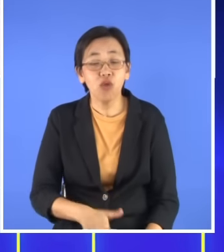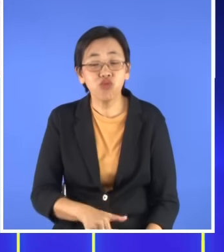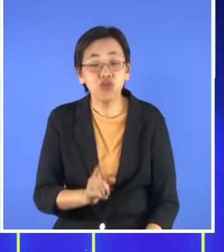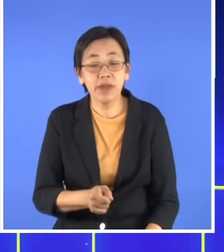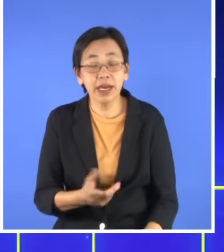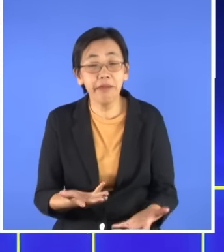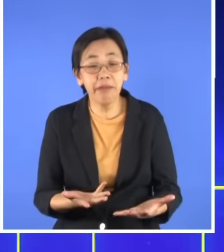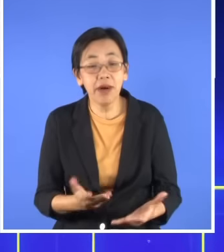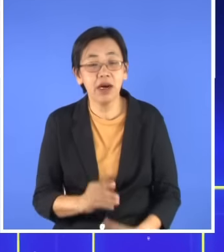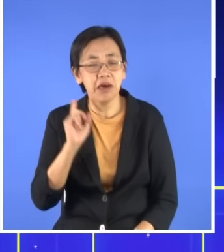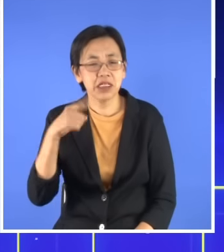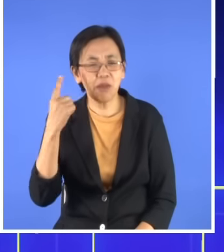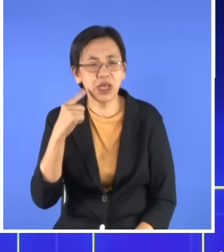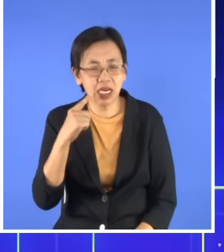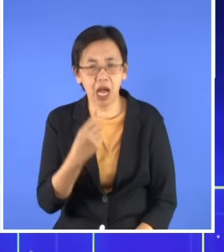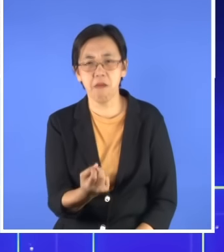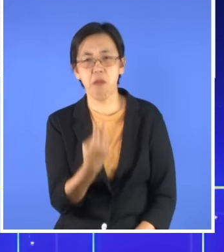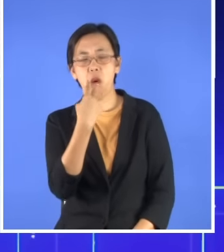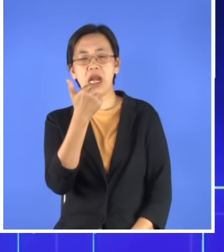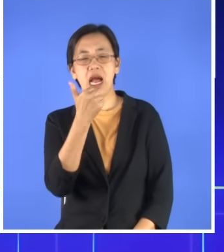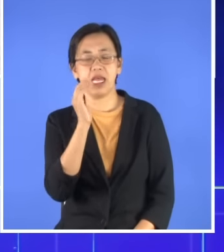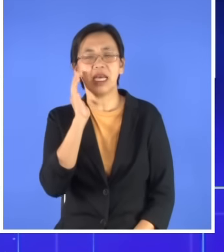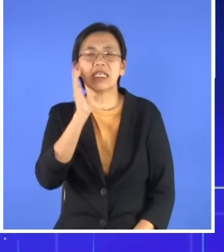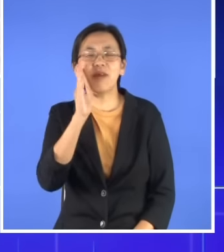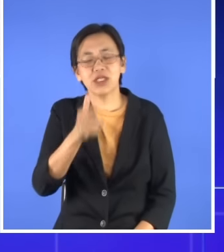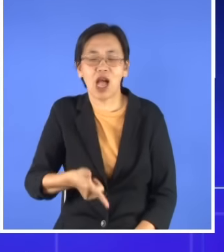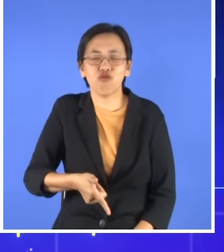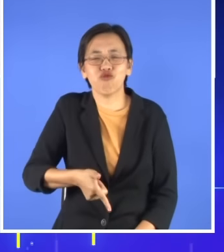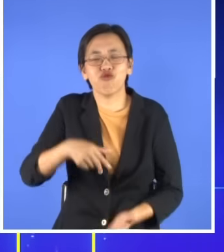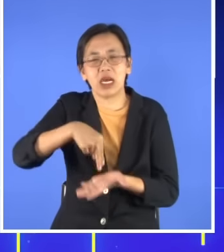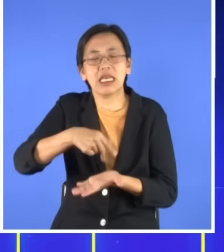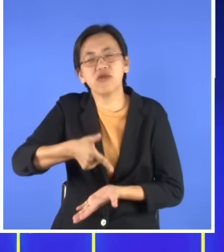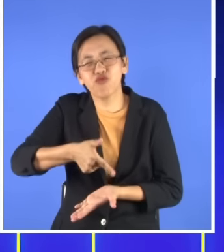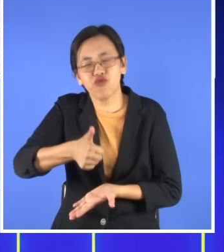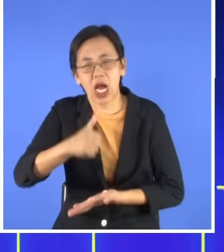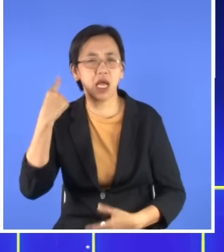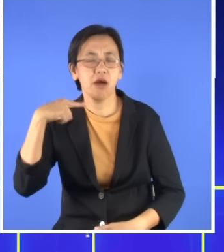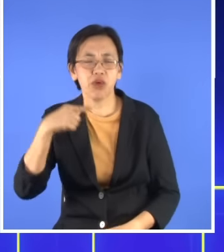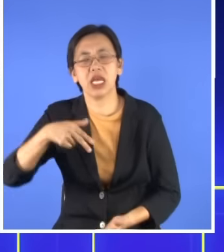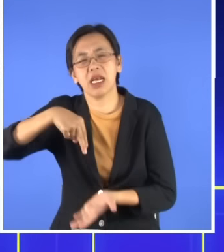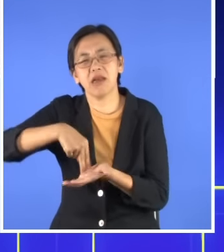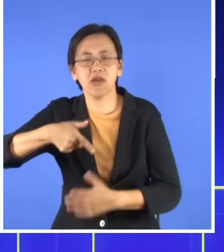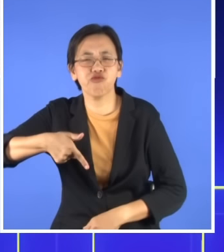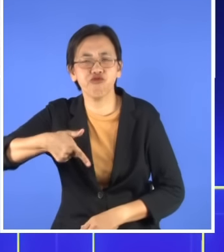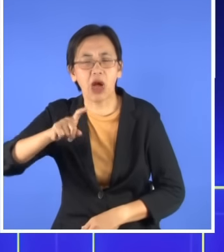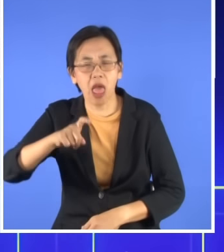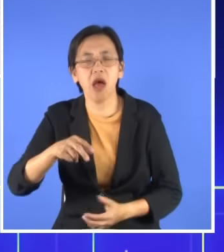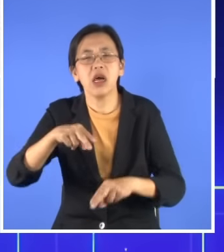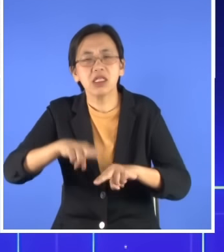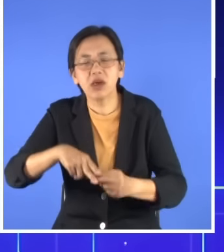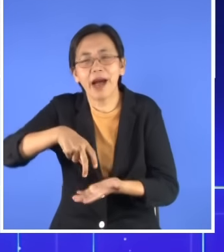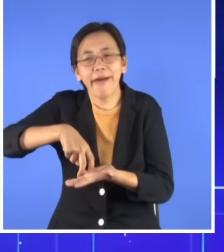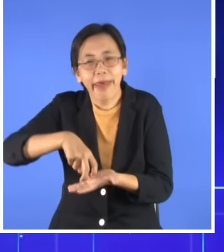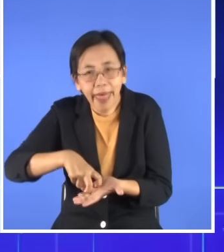แต่ผู้หญิงมันใกล้มันฉกได้ไง ผู้ชายเขาจะยืนฉี่ผู้หญิงยืนฉี่ไม่ได้ ใช่ไง มันจะไม่สะดวกไงก็ต้องไปนั่งฉี่ใช่ไหมแต่ผู้ชายเรายังมันห่